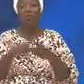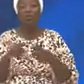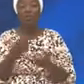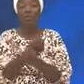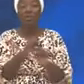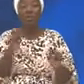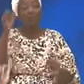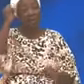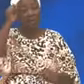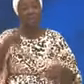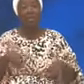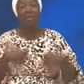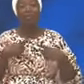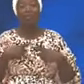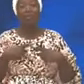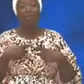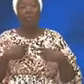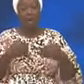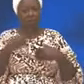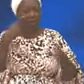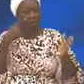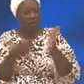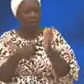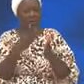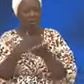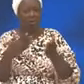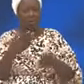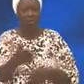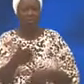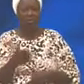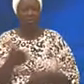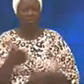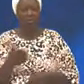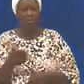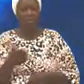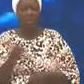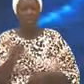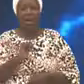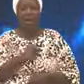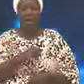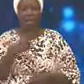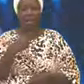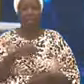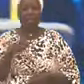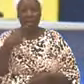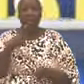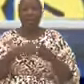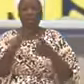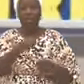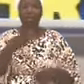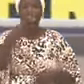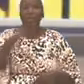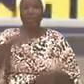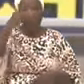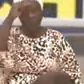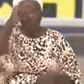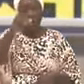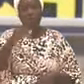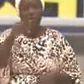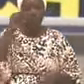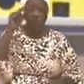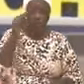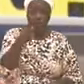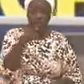vie seul est-ce que vous remarquez qu a choisi jeudi au méchant tu